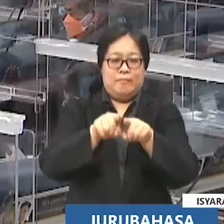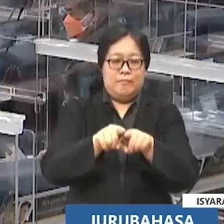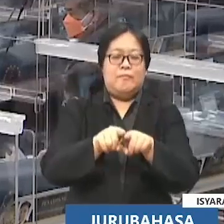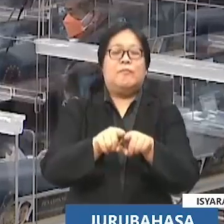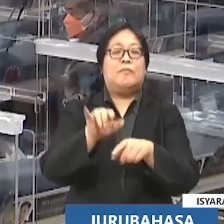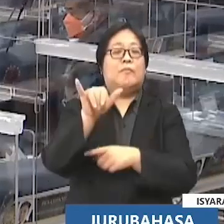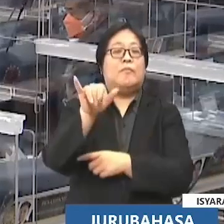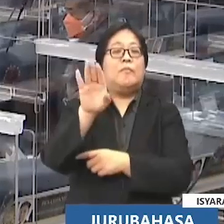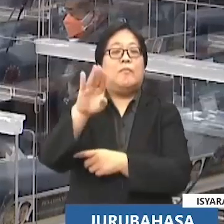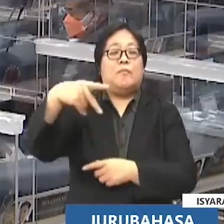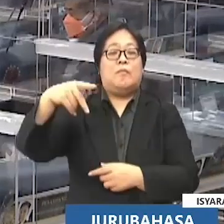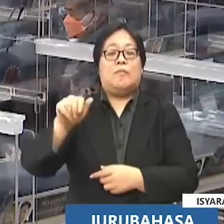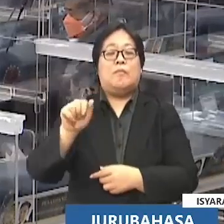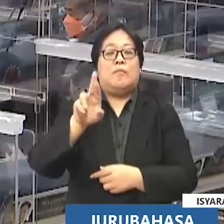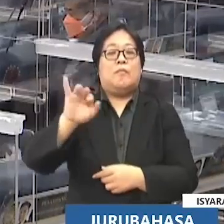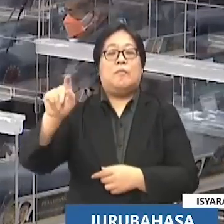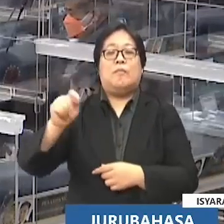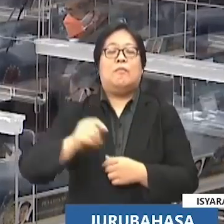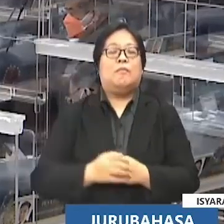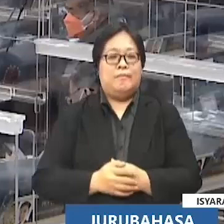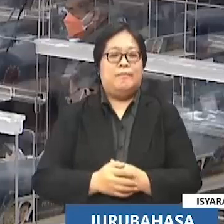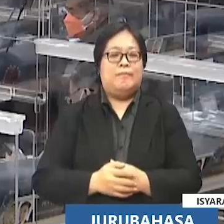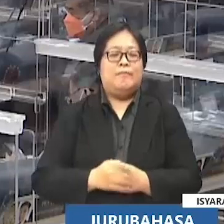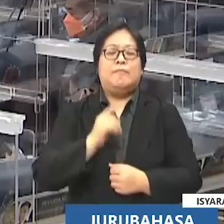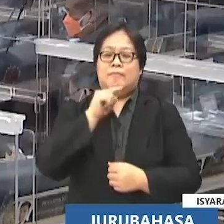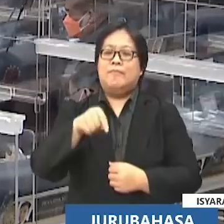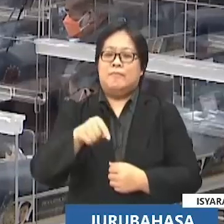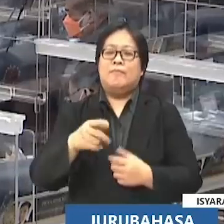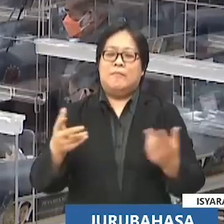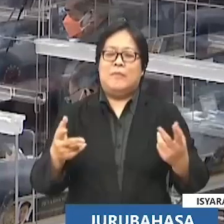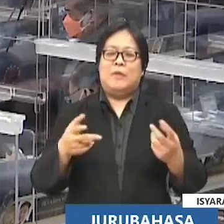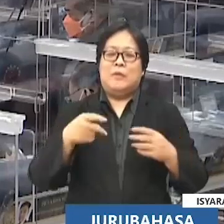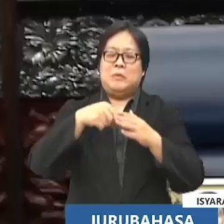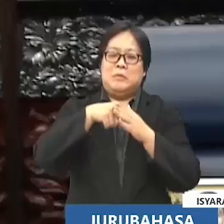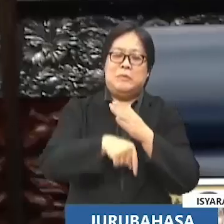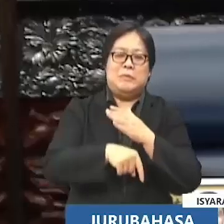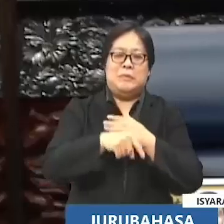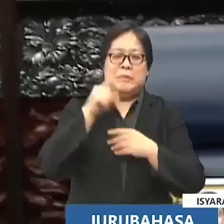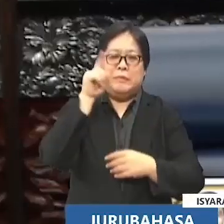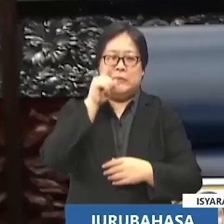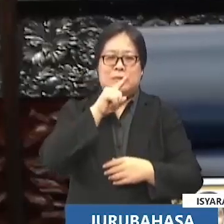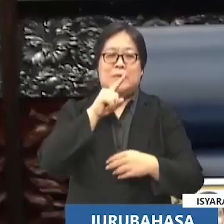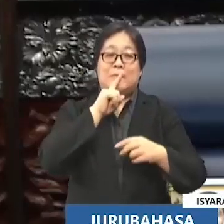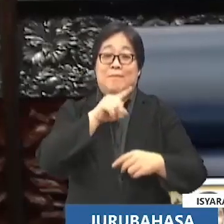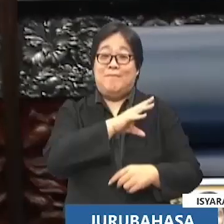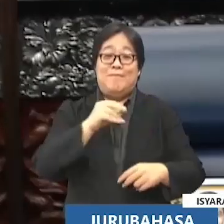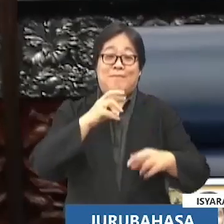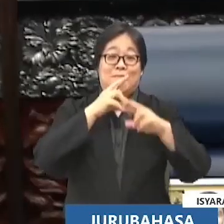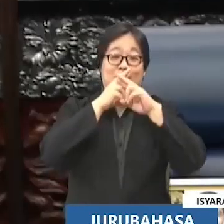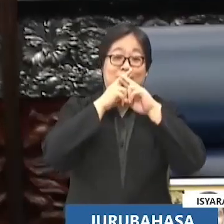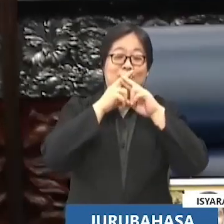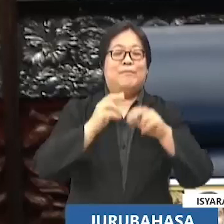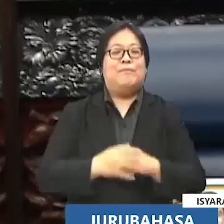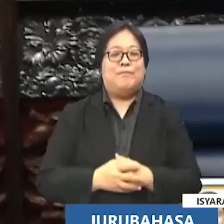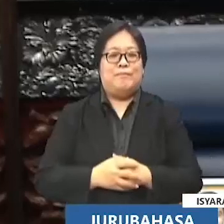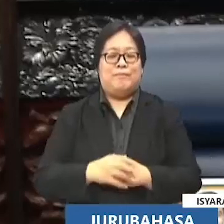Berhormat Parit bahawa perkara ini memang rumit dan cukup sulit. Dan